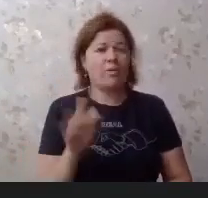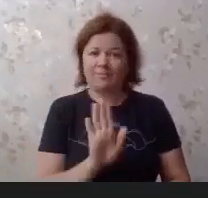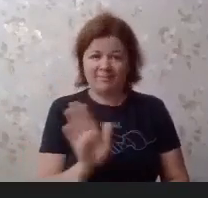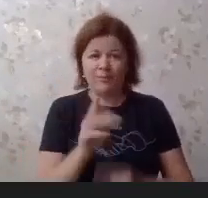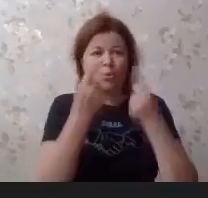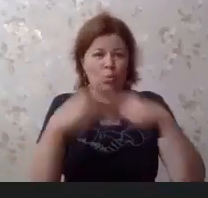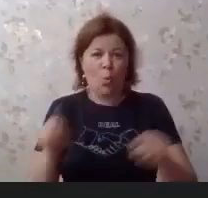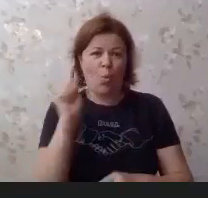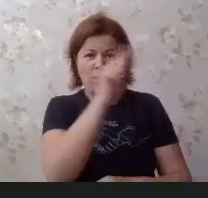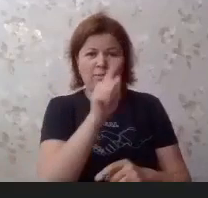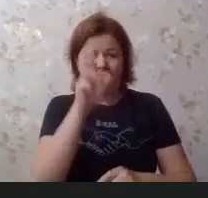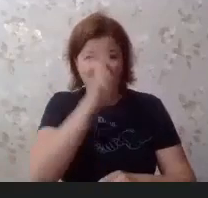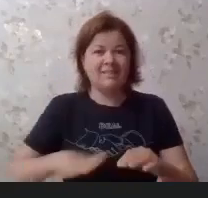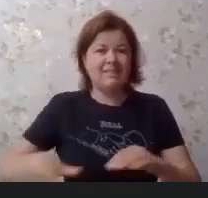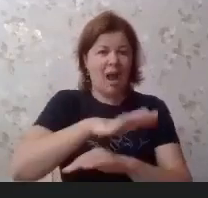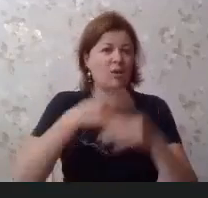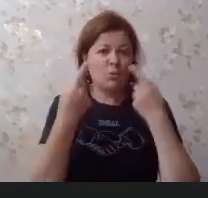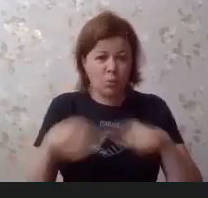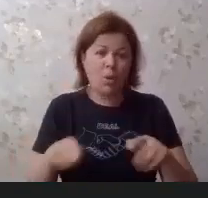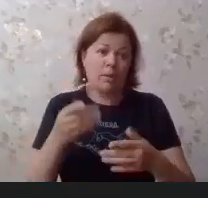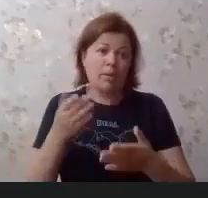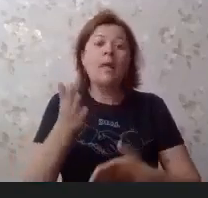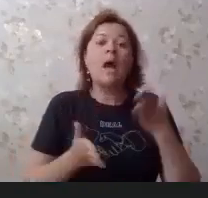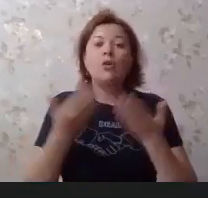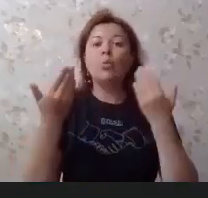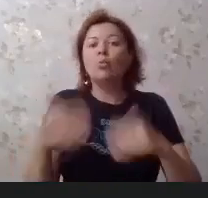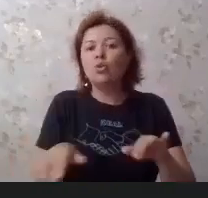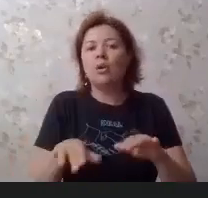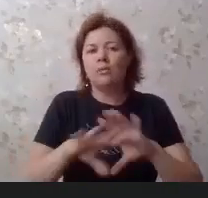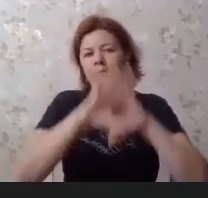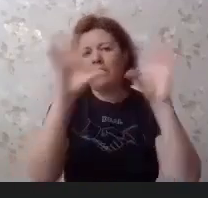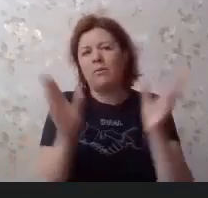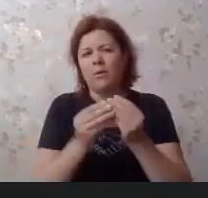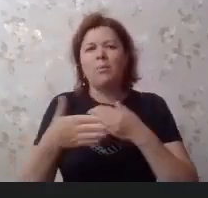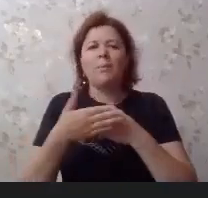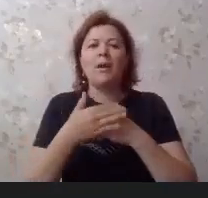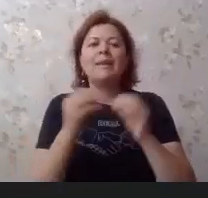Мы, наверное, лет уже 10 пытались